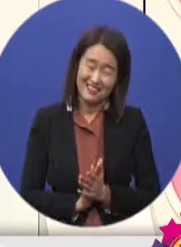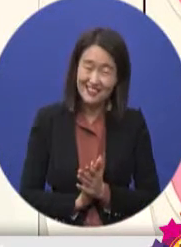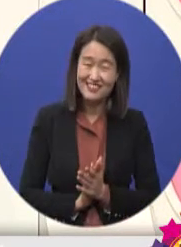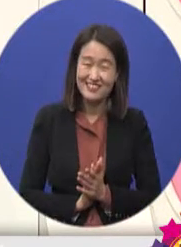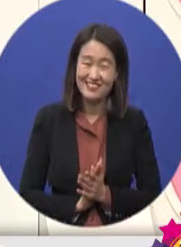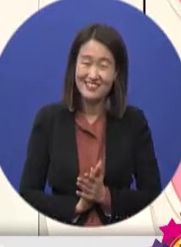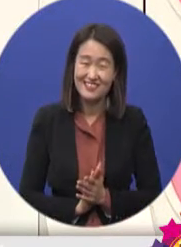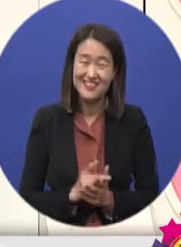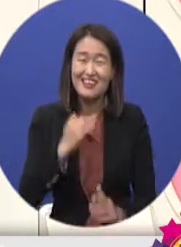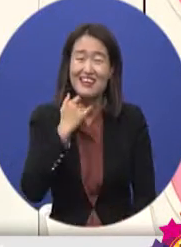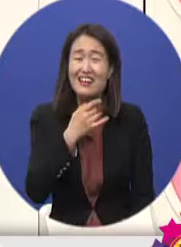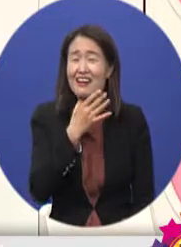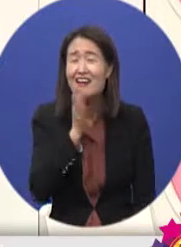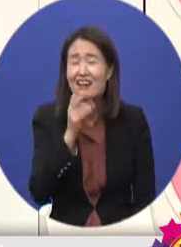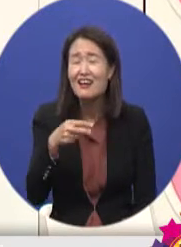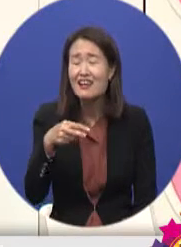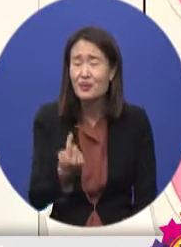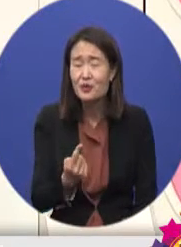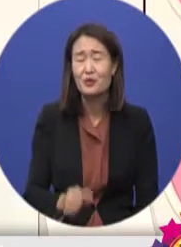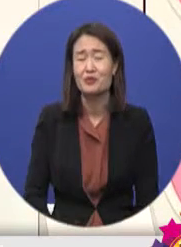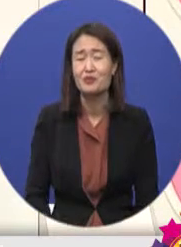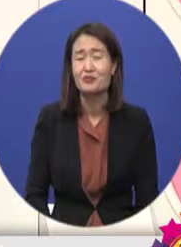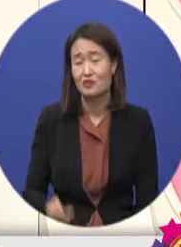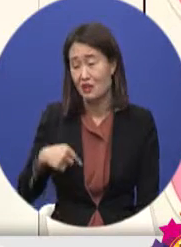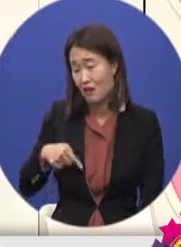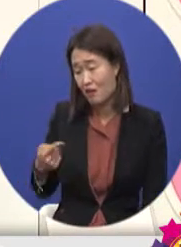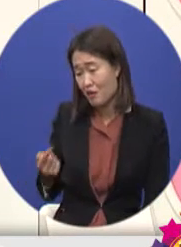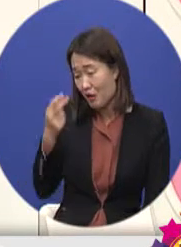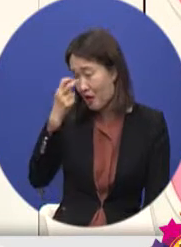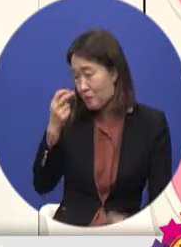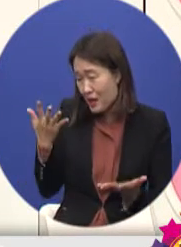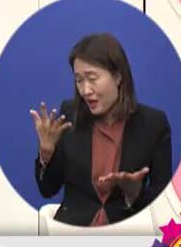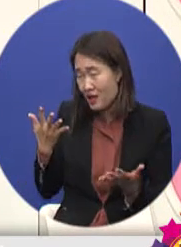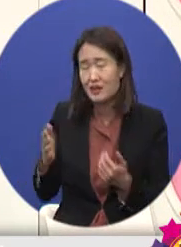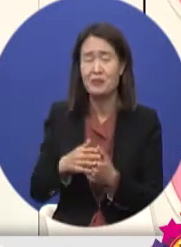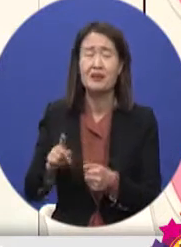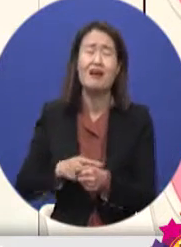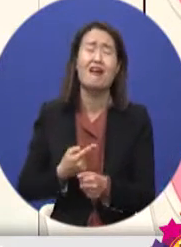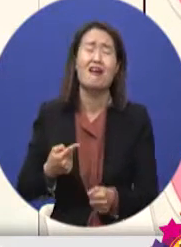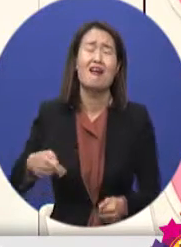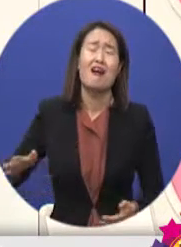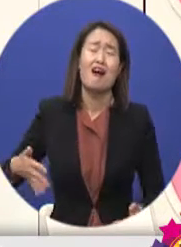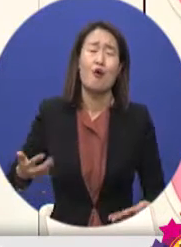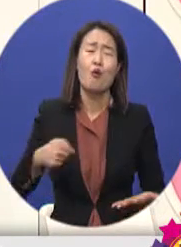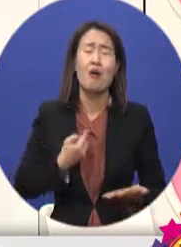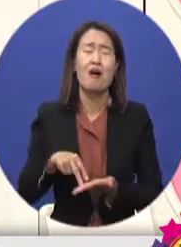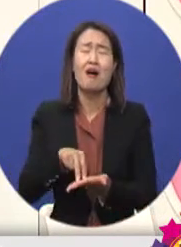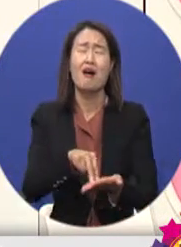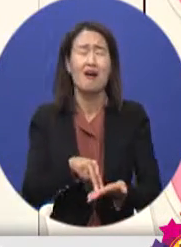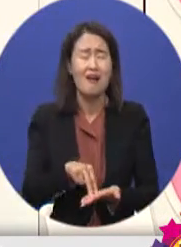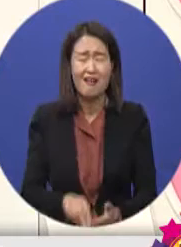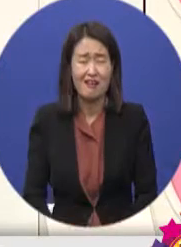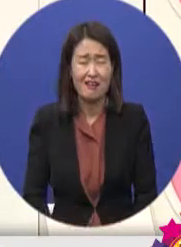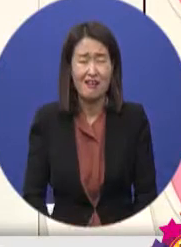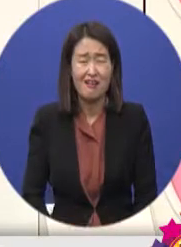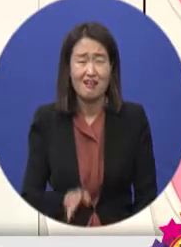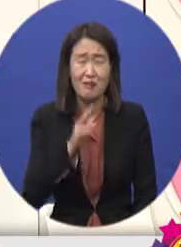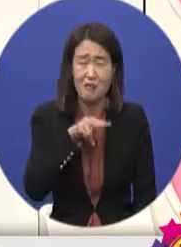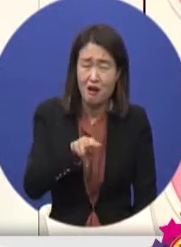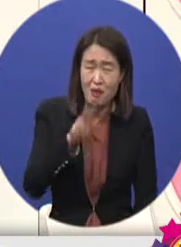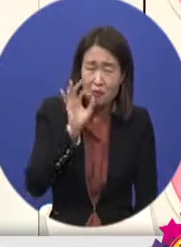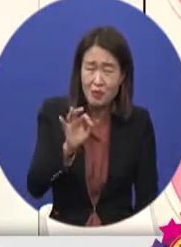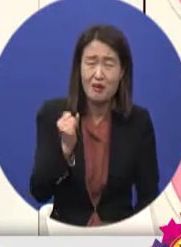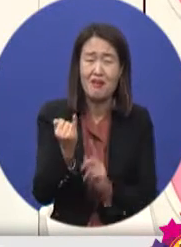이 나이가 들어도 옆에 지켜줄 사람이 없으니까 허전하는데 효정이는 어저께 허전할까.